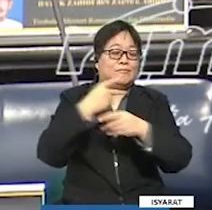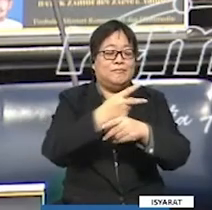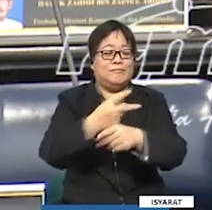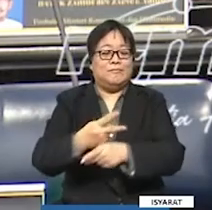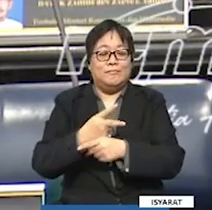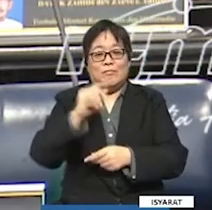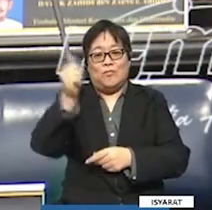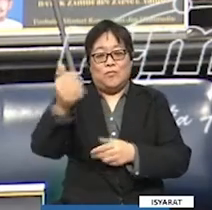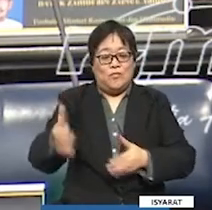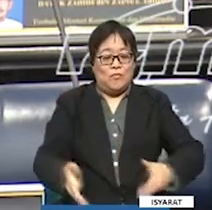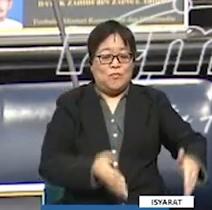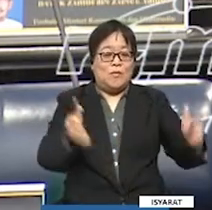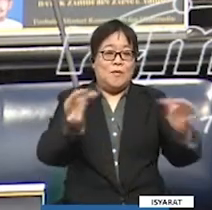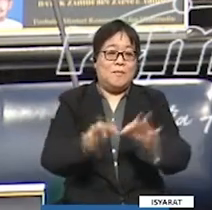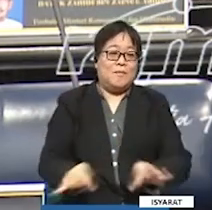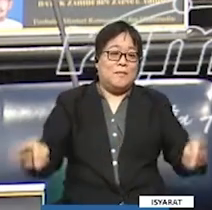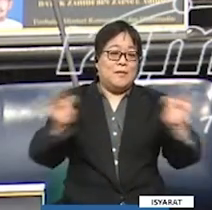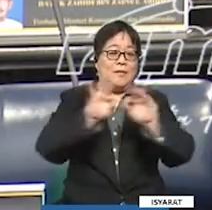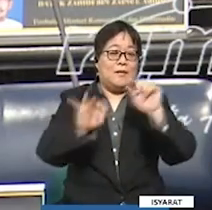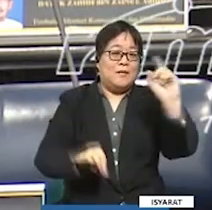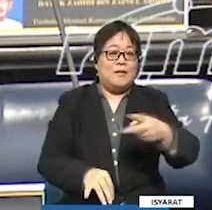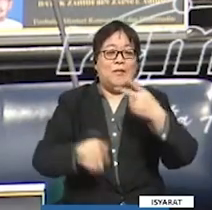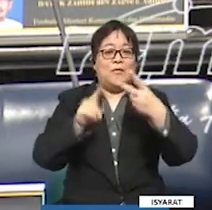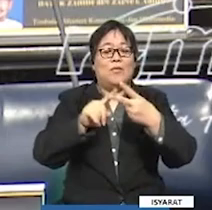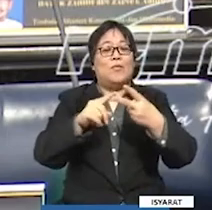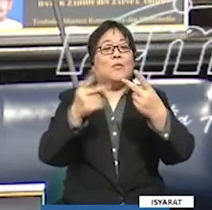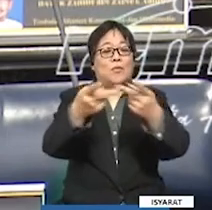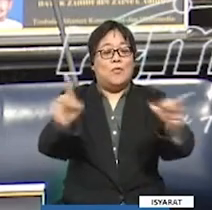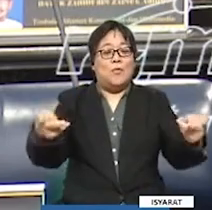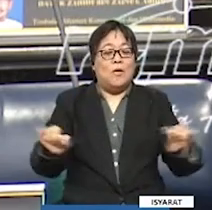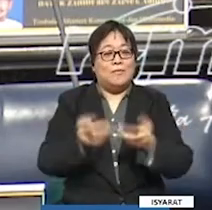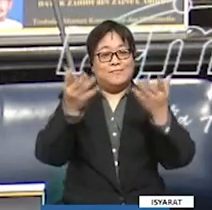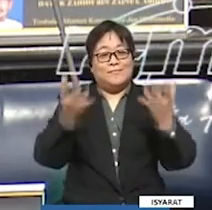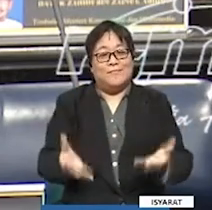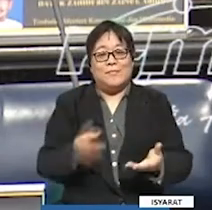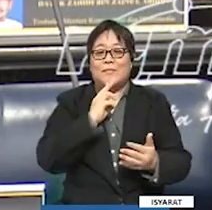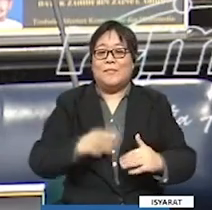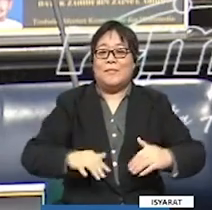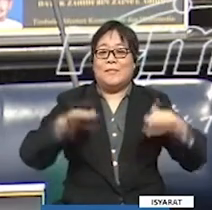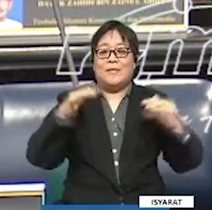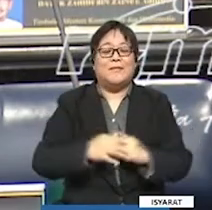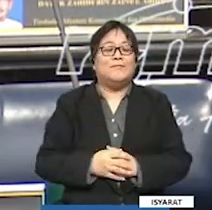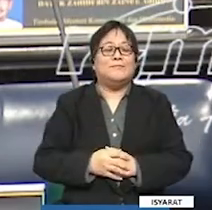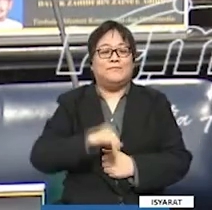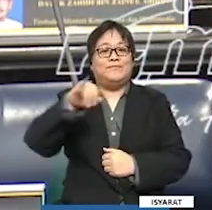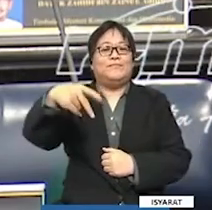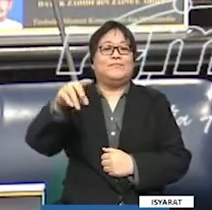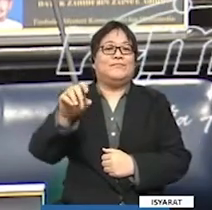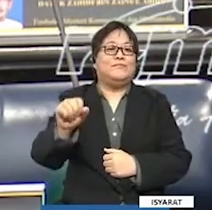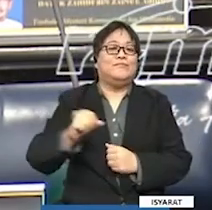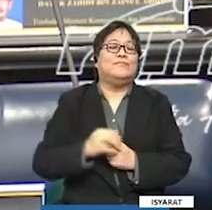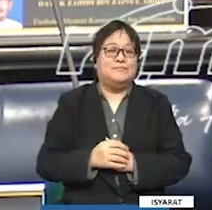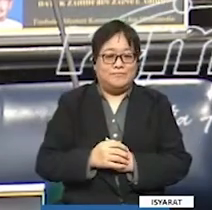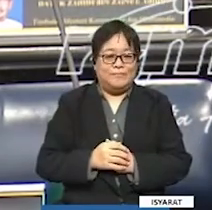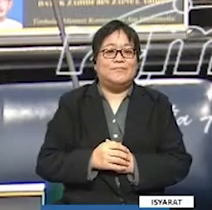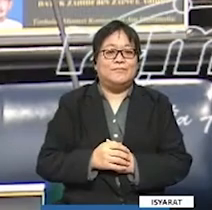menyenggara 10 sungai utama dan 20 kolam tampungan banjir di Kuala Lumpur. Bagi tujuan tersebut, JPS di